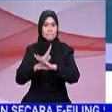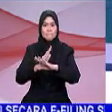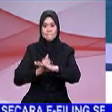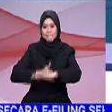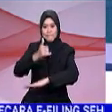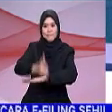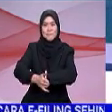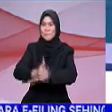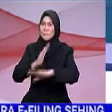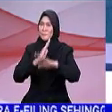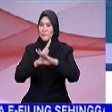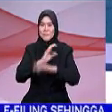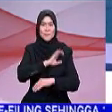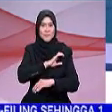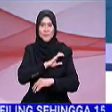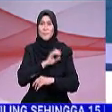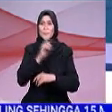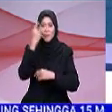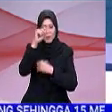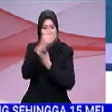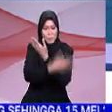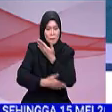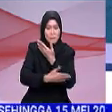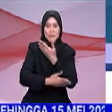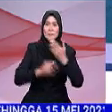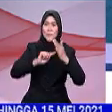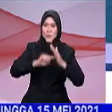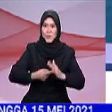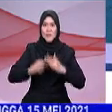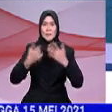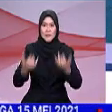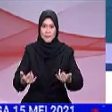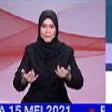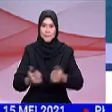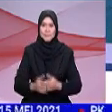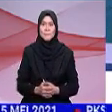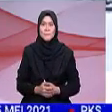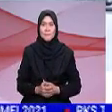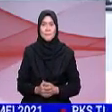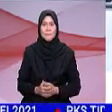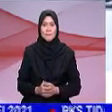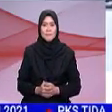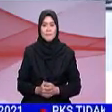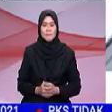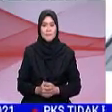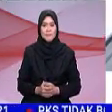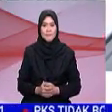daerah tanpa kebenaran polis di seluruh negara berkuat kuasa hari ini.